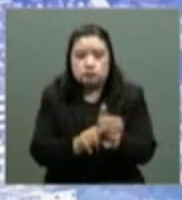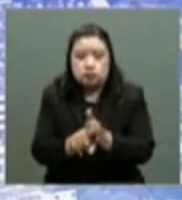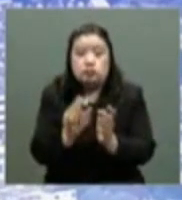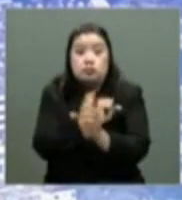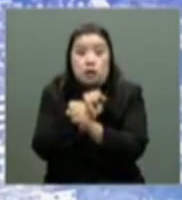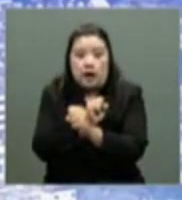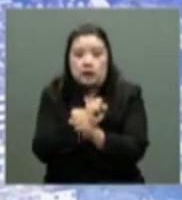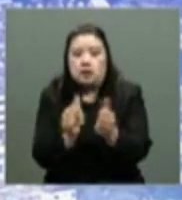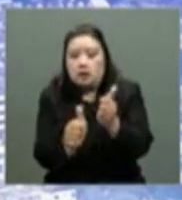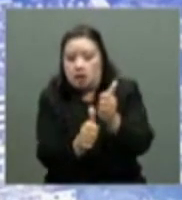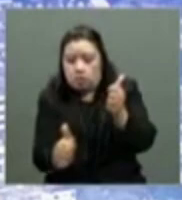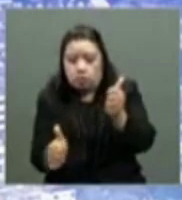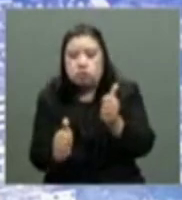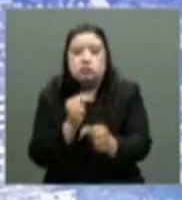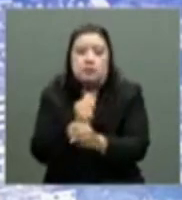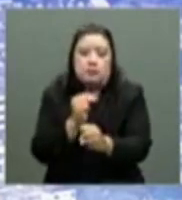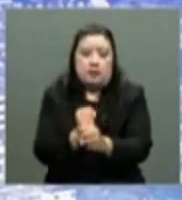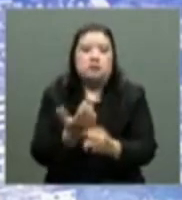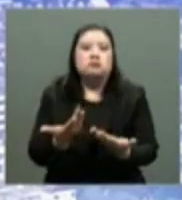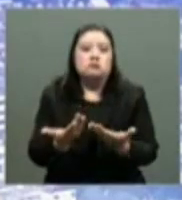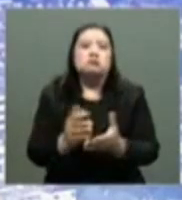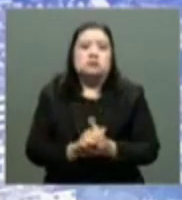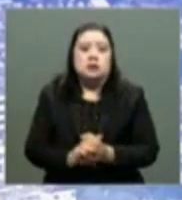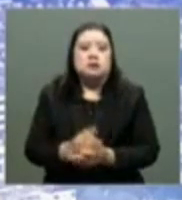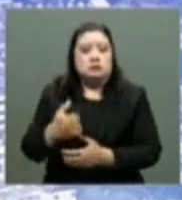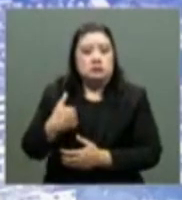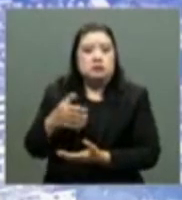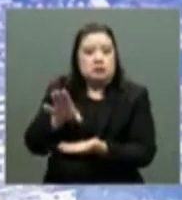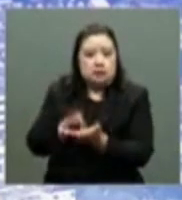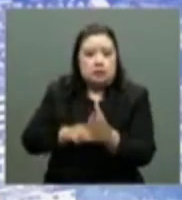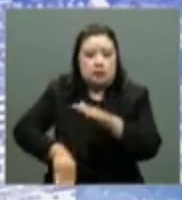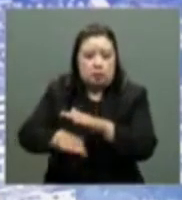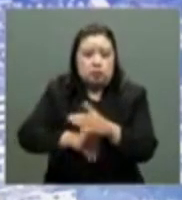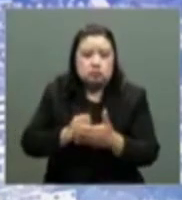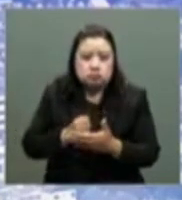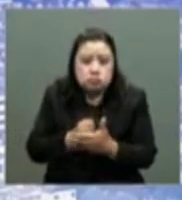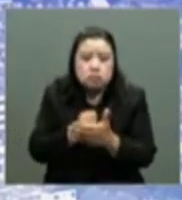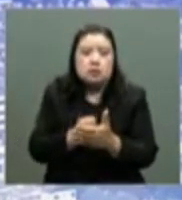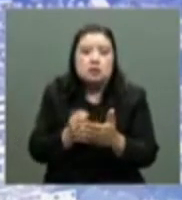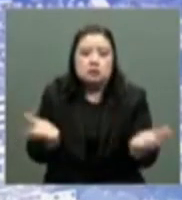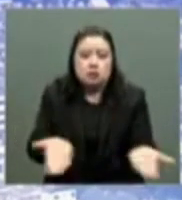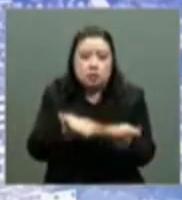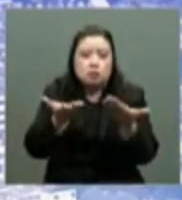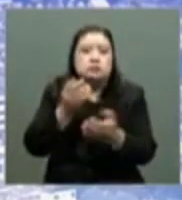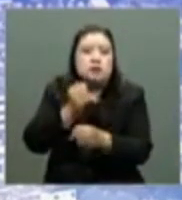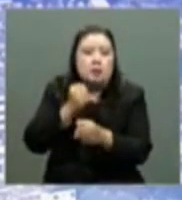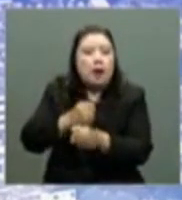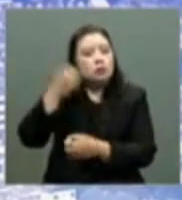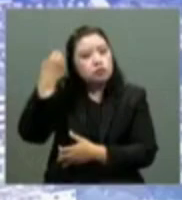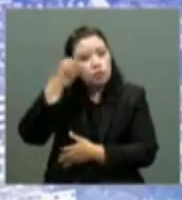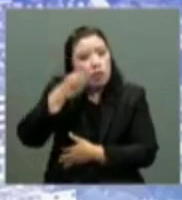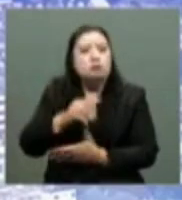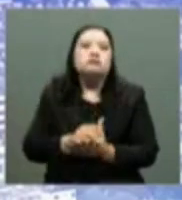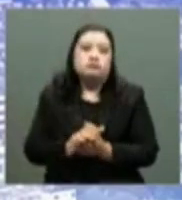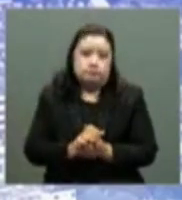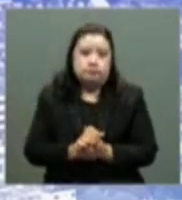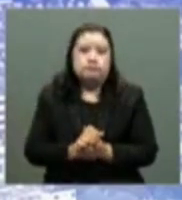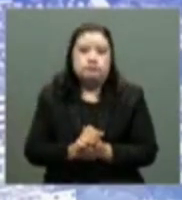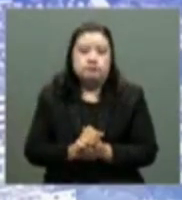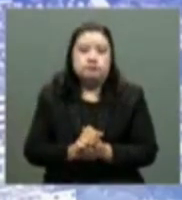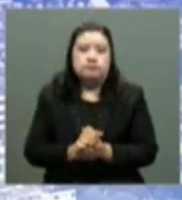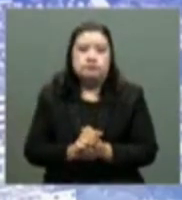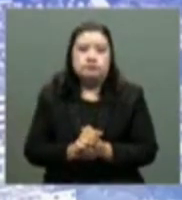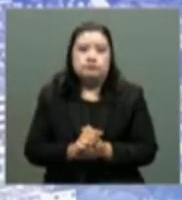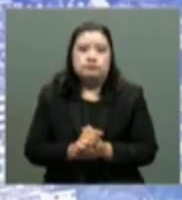ๆก็นำเรียนว่าเป็นเรื่องที่เราใช้ข้อมูลขับเคลื่อนการทำงานกันอยู่ทุกวันนะครับแล้วมีความสำคัญจริงๆ